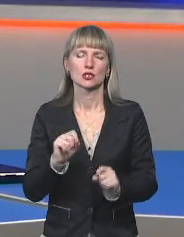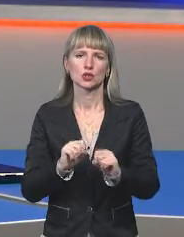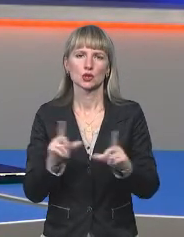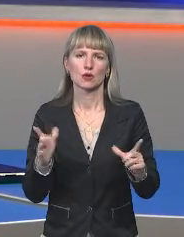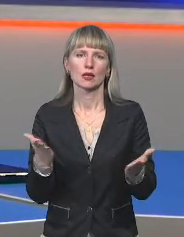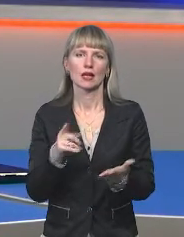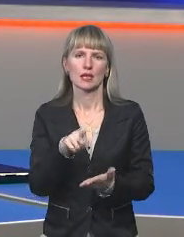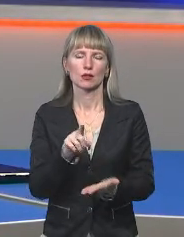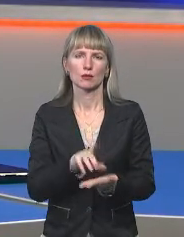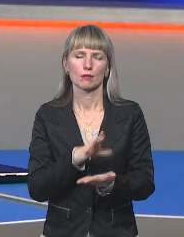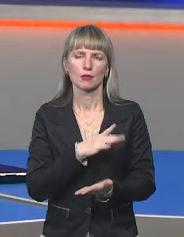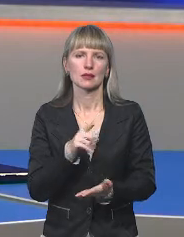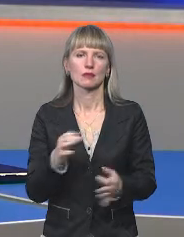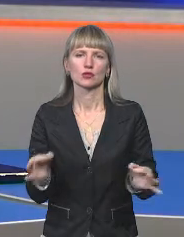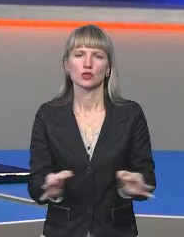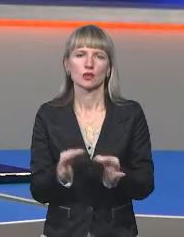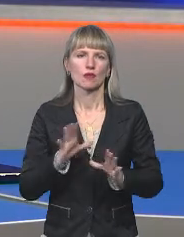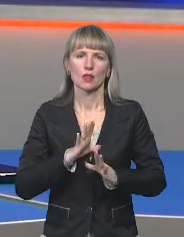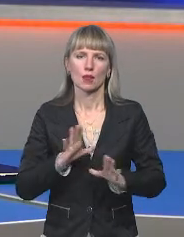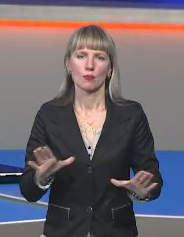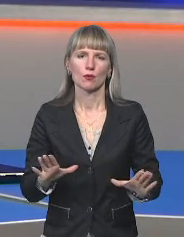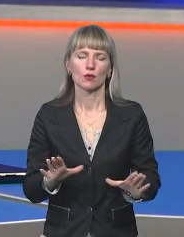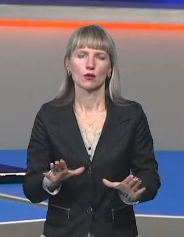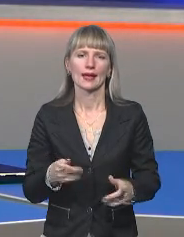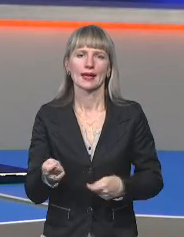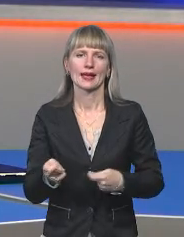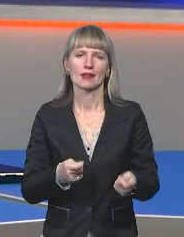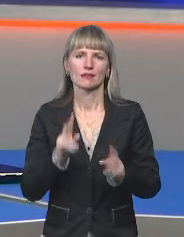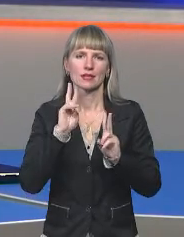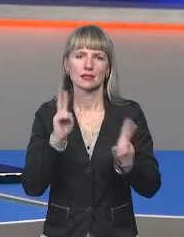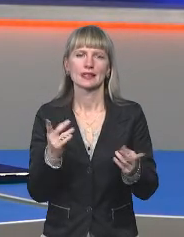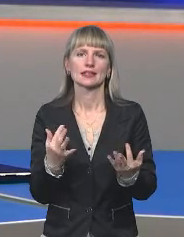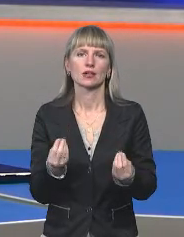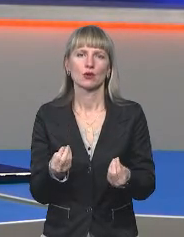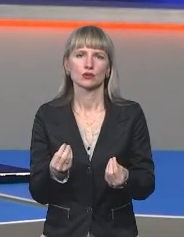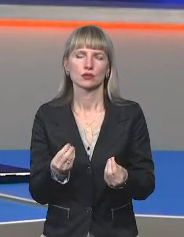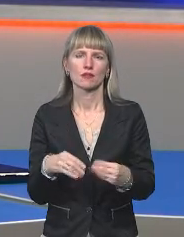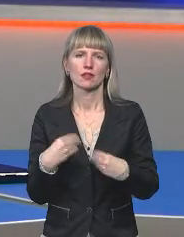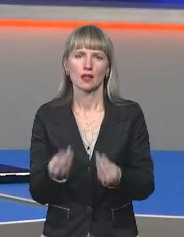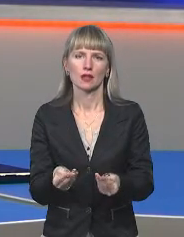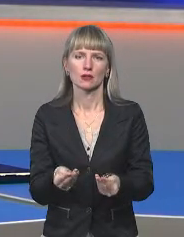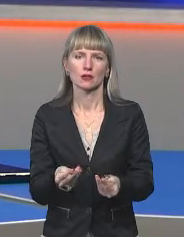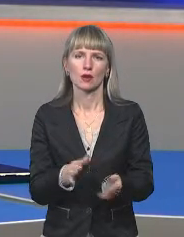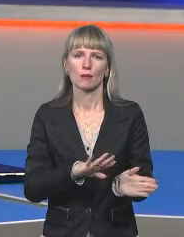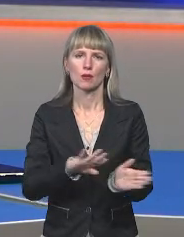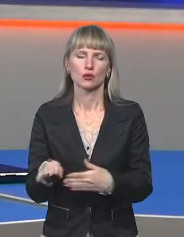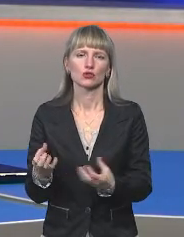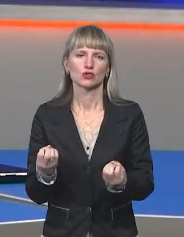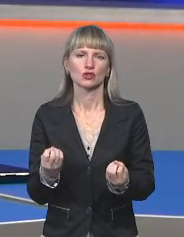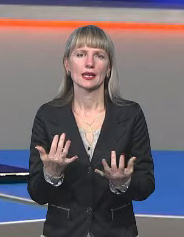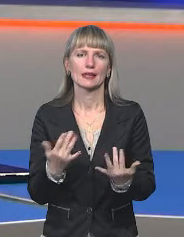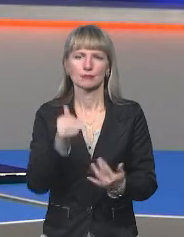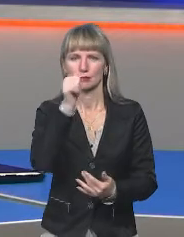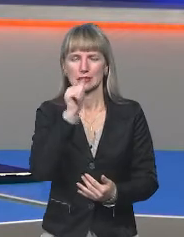в якій це має бути. Там не було нічого. Мало того, керівник навіть не знав, скільки коштів виділено. Пройшло ще